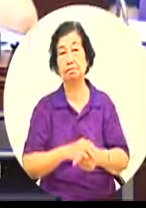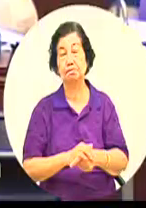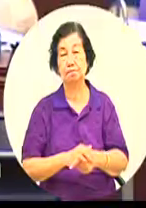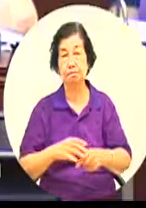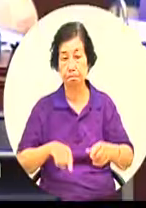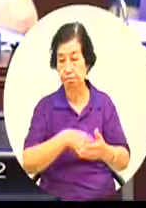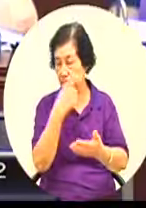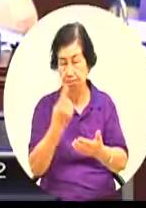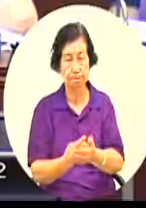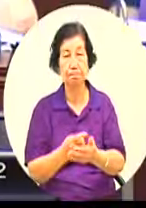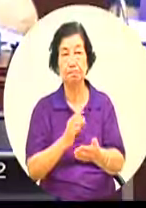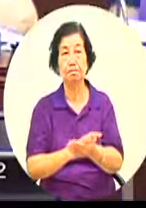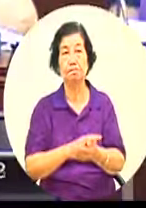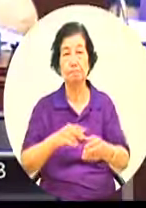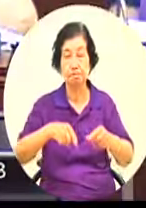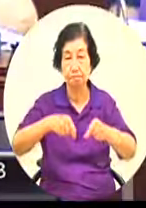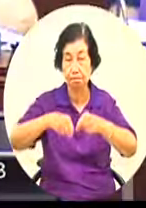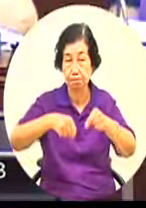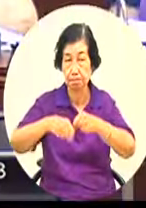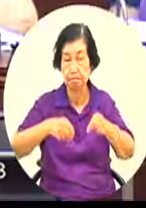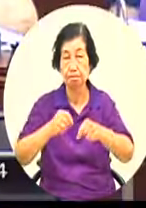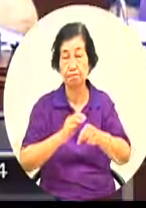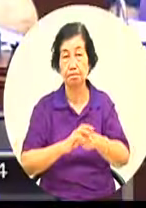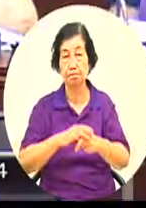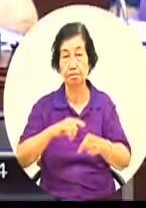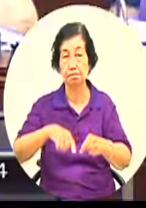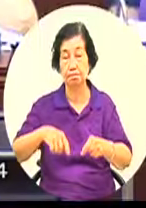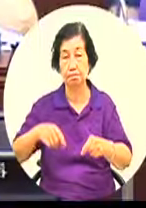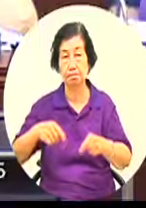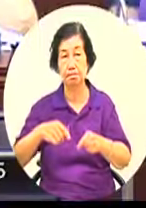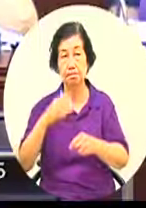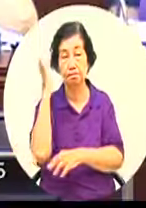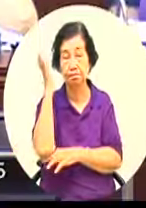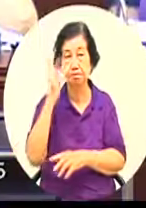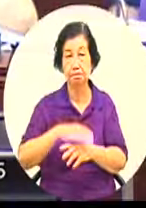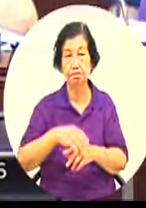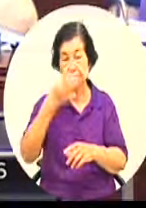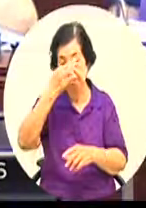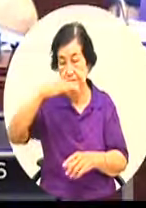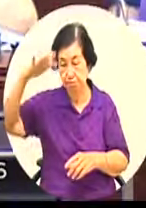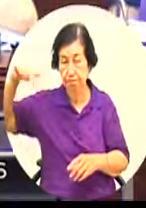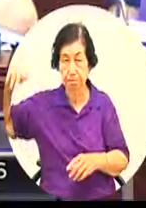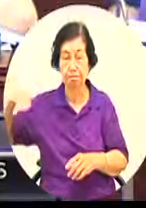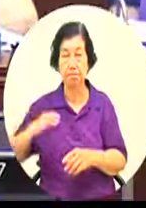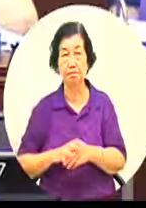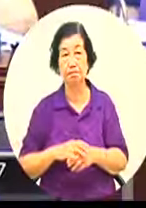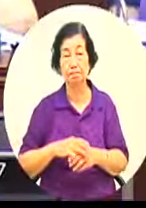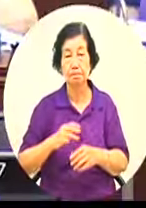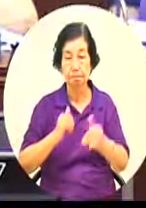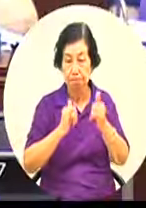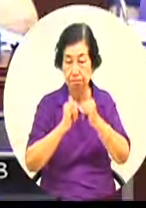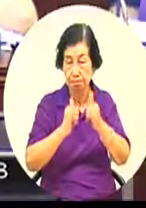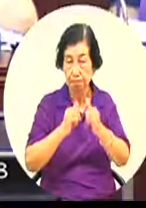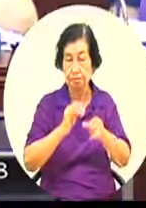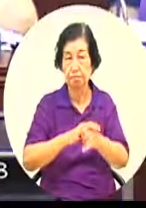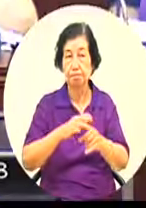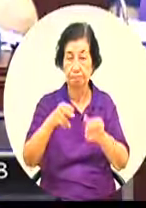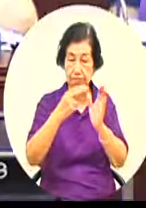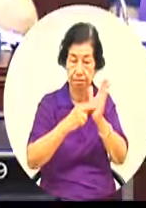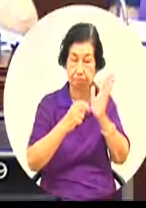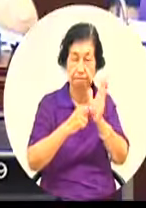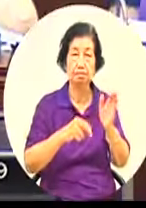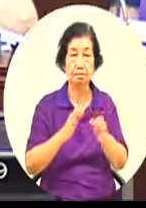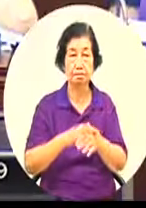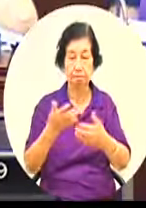育处或教育局的，而是市政府整个凤山绿东西的一环，但是我们应该跟我们的市民朋友做很好的说明跟沟